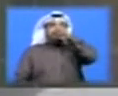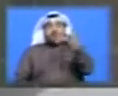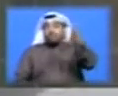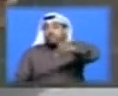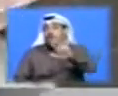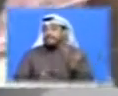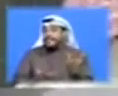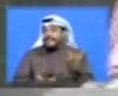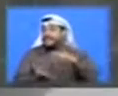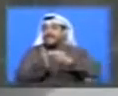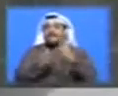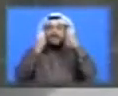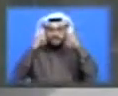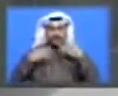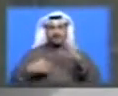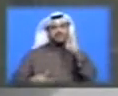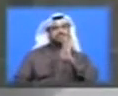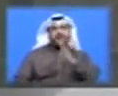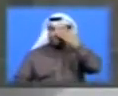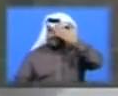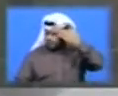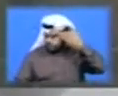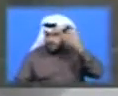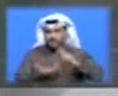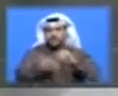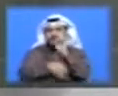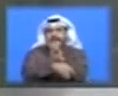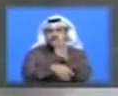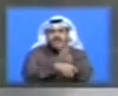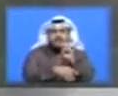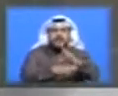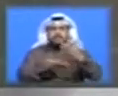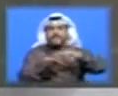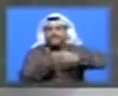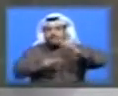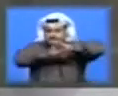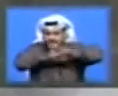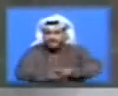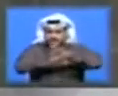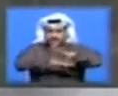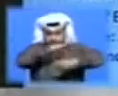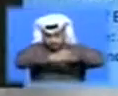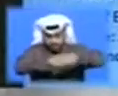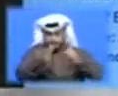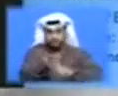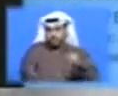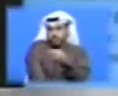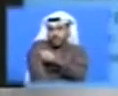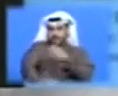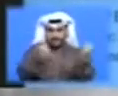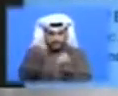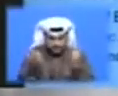تدريب للأطباء والمسعفين والدفاع المدني على التعامل مع الحوادث الإشعاعية.